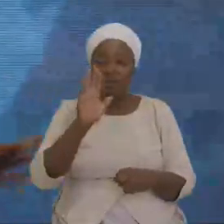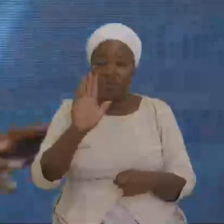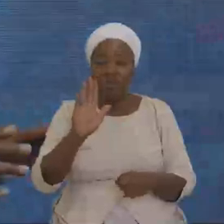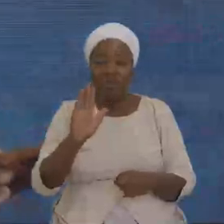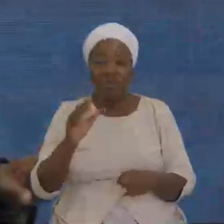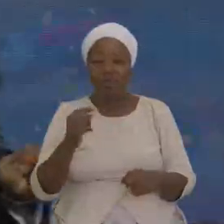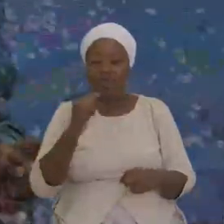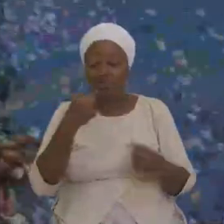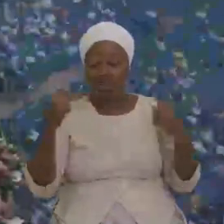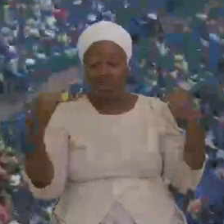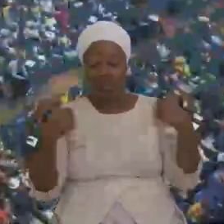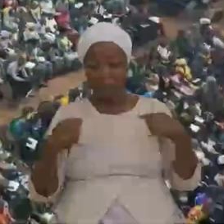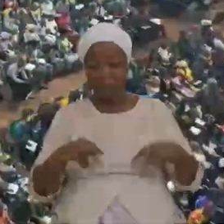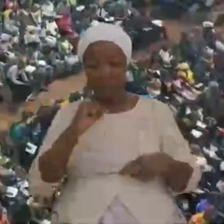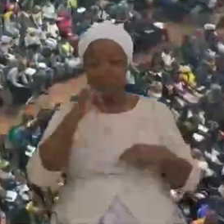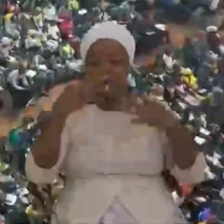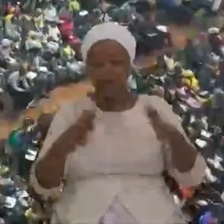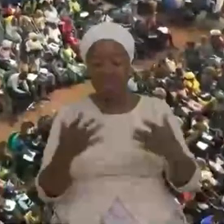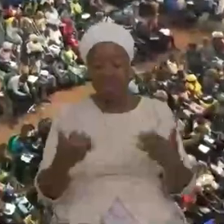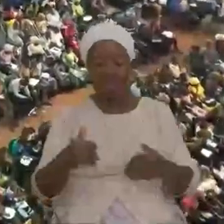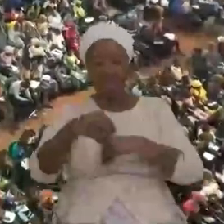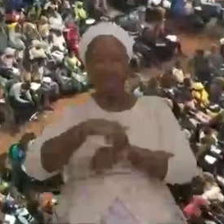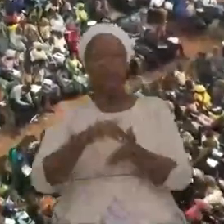Ta misère prendra fin ce soir.